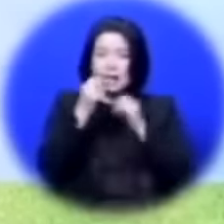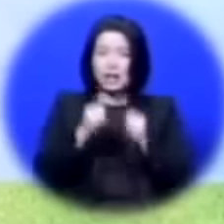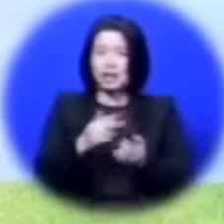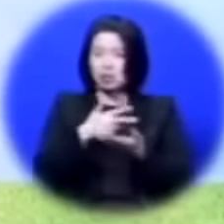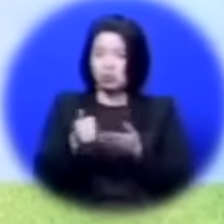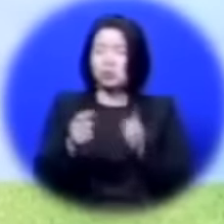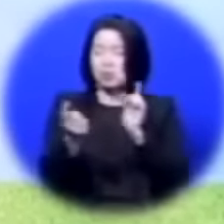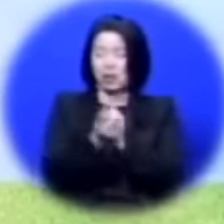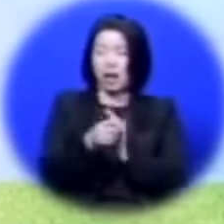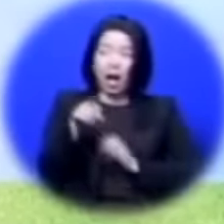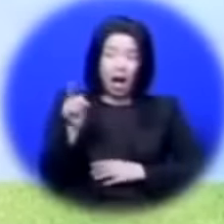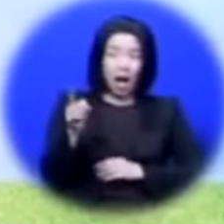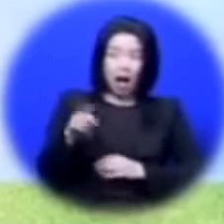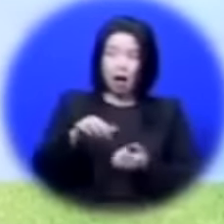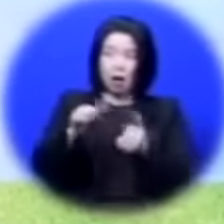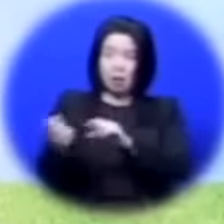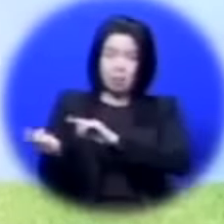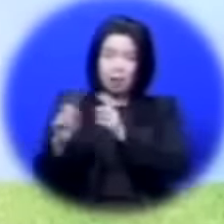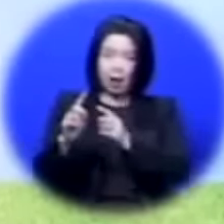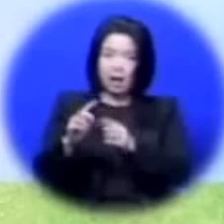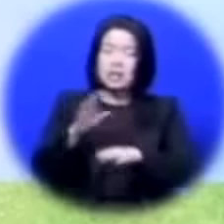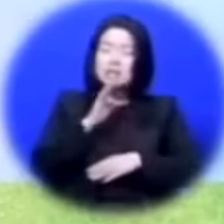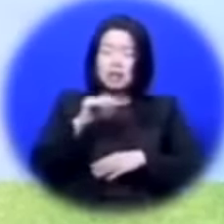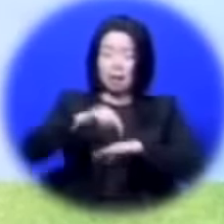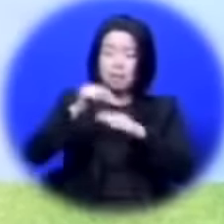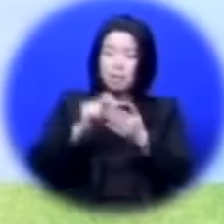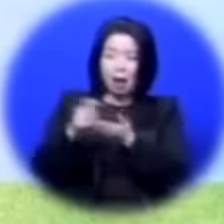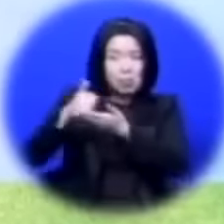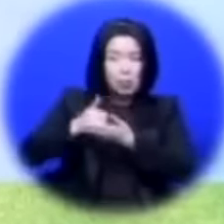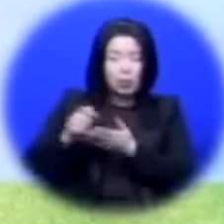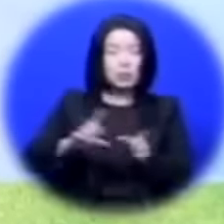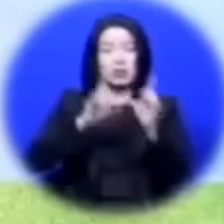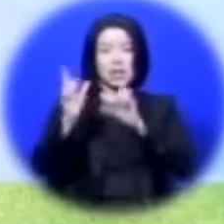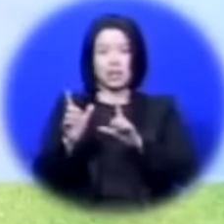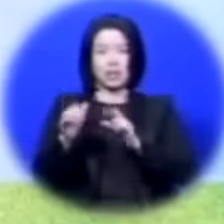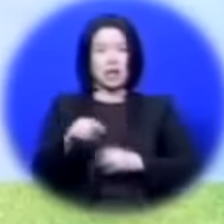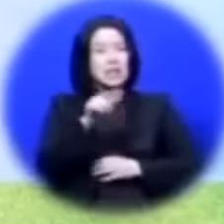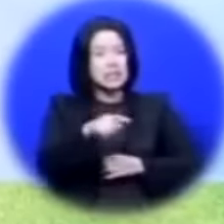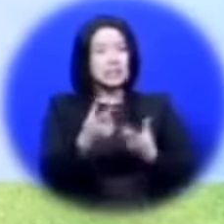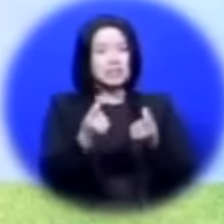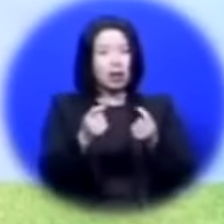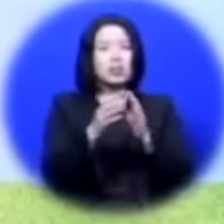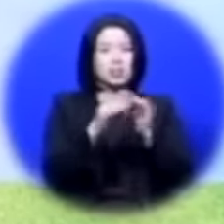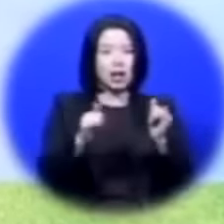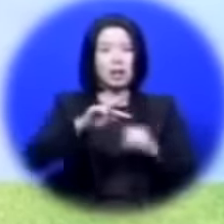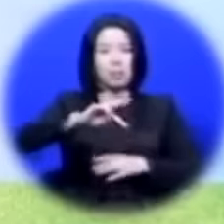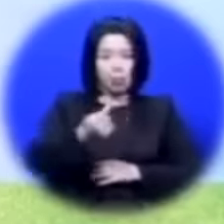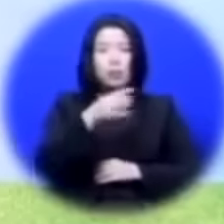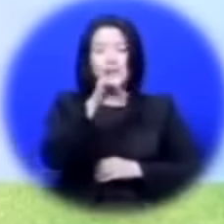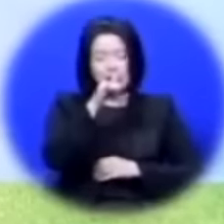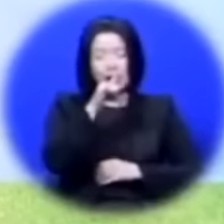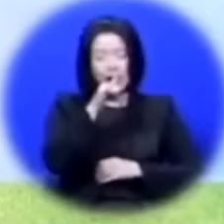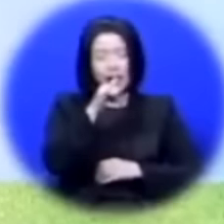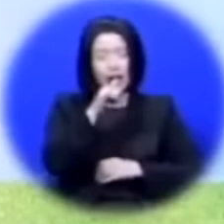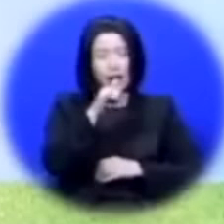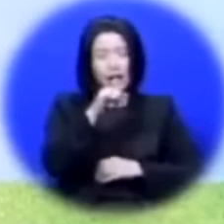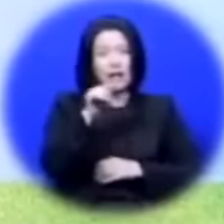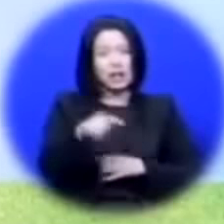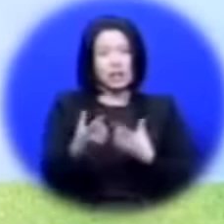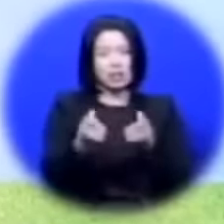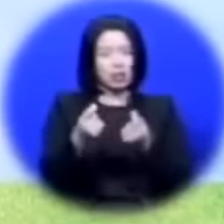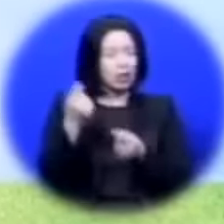저분은 부활의 주님을 실제로 마음에 모시고 산대 그런 사람도 있대 이렇게